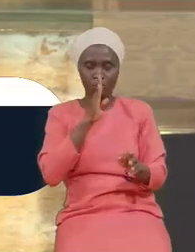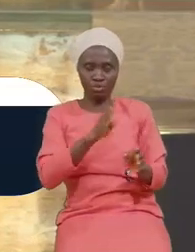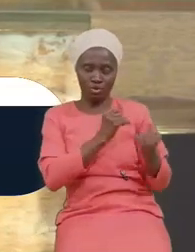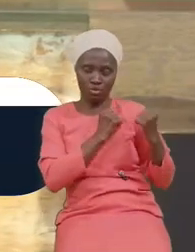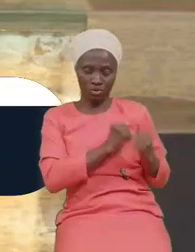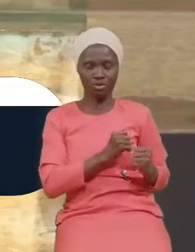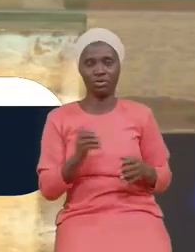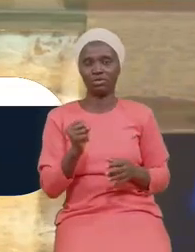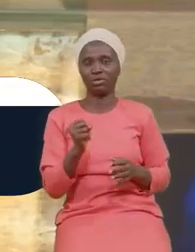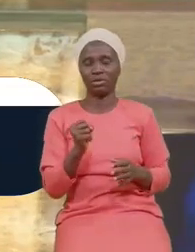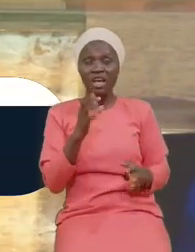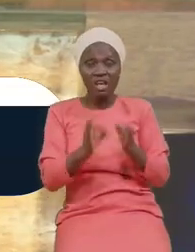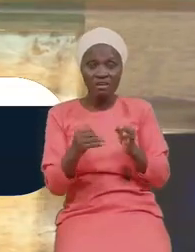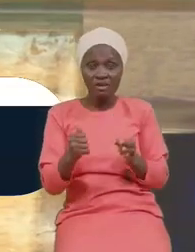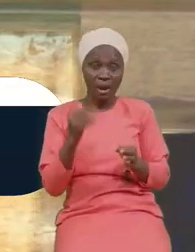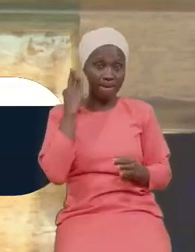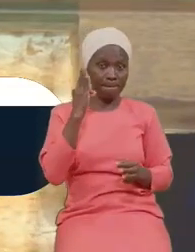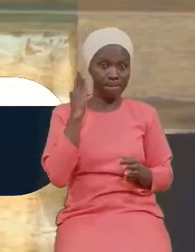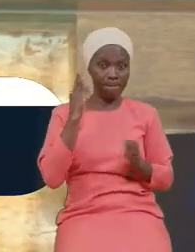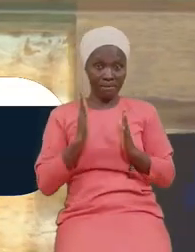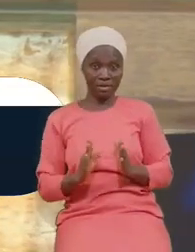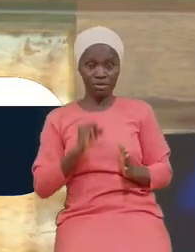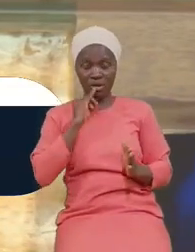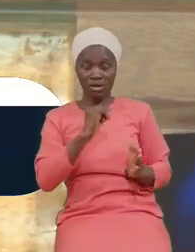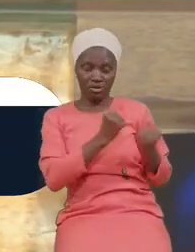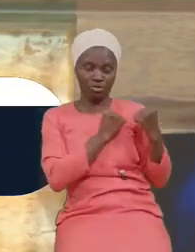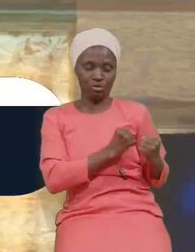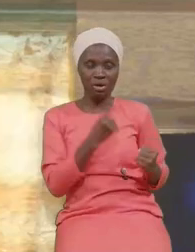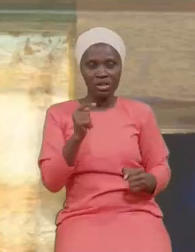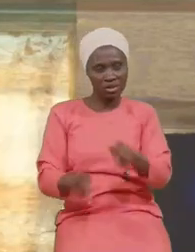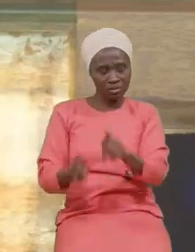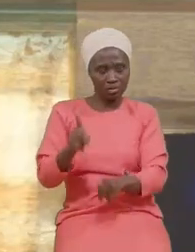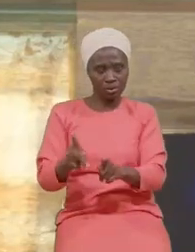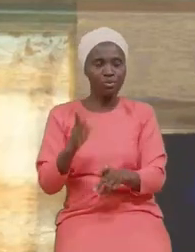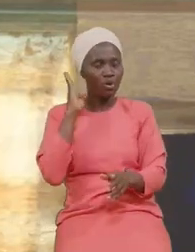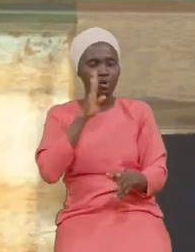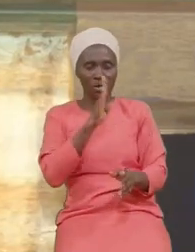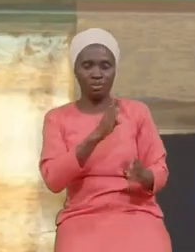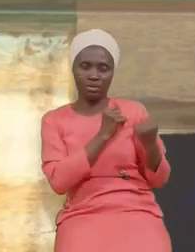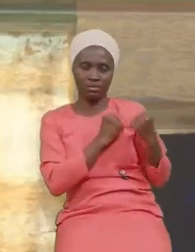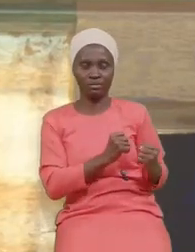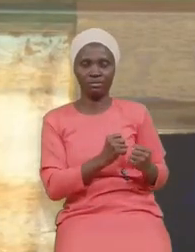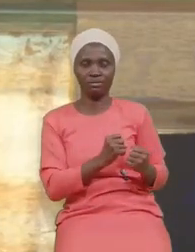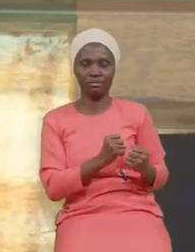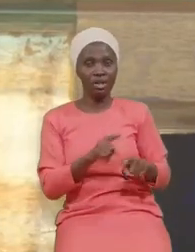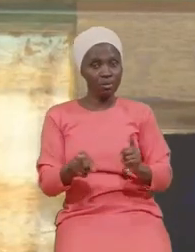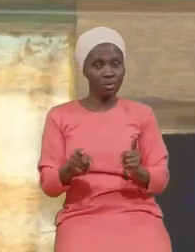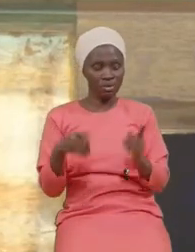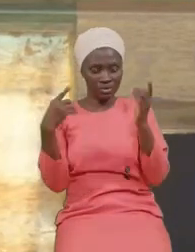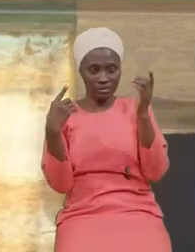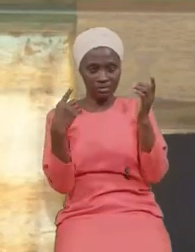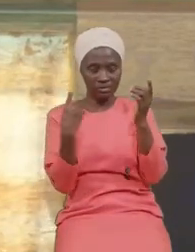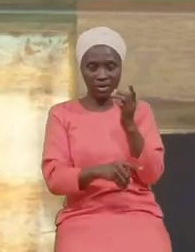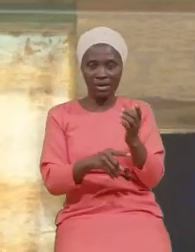pasteur est courageux alors le pub de Dieu sera courageux frappez le brebis le